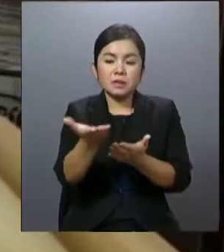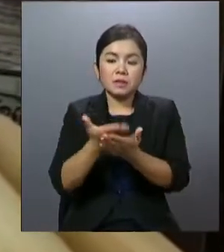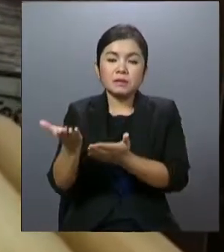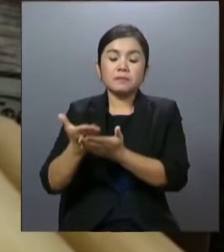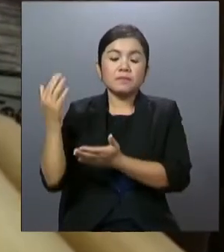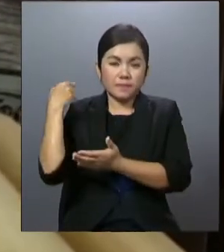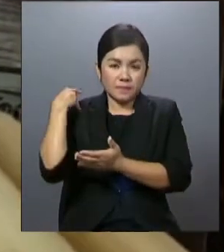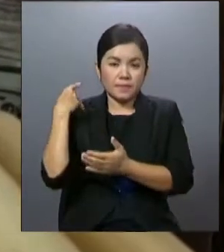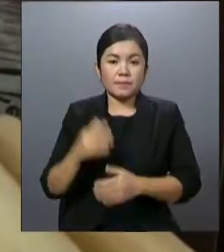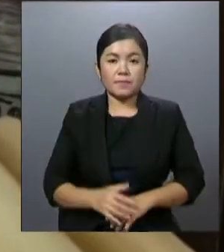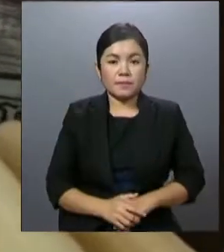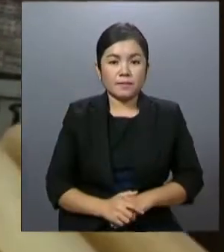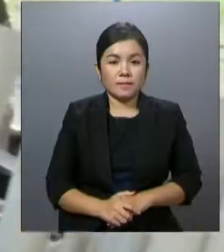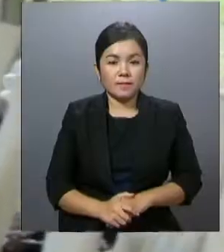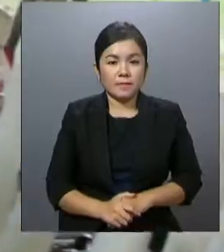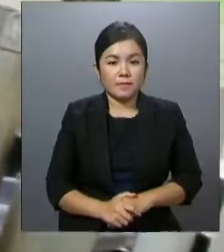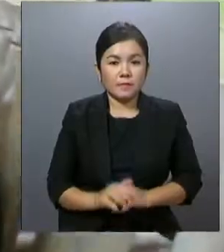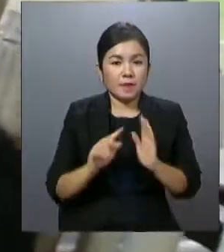ที่น่ามันจะ